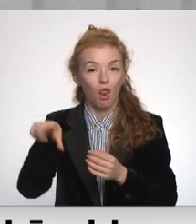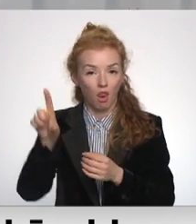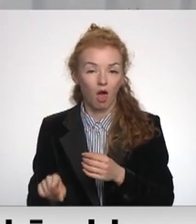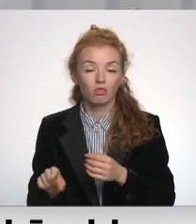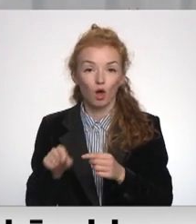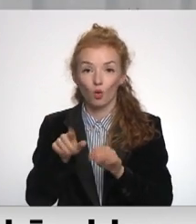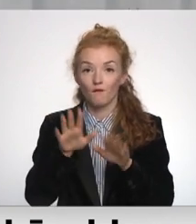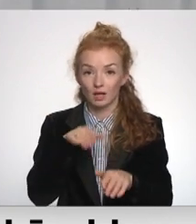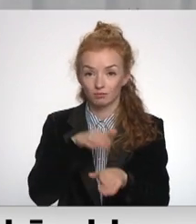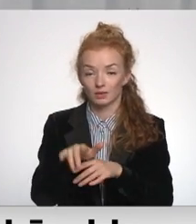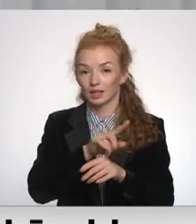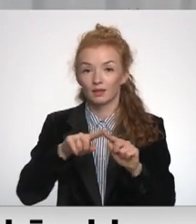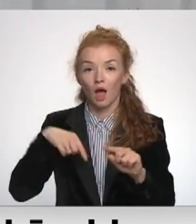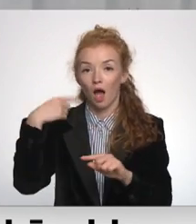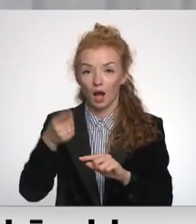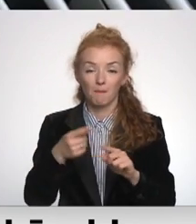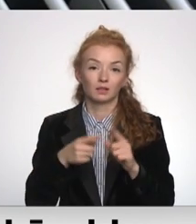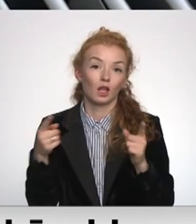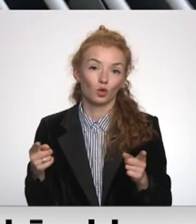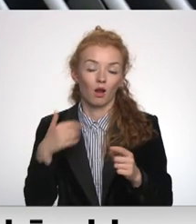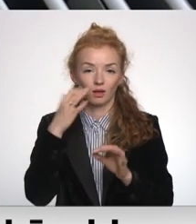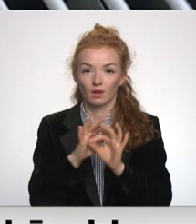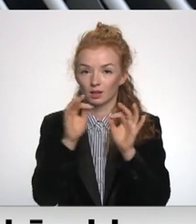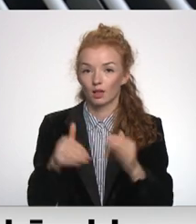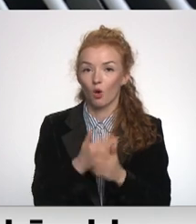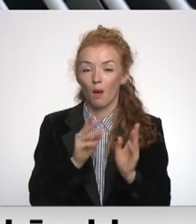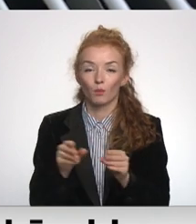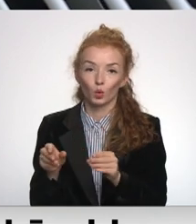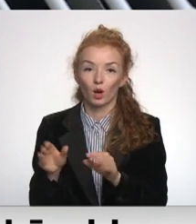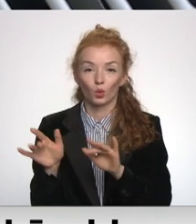paspēt realizēt līdz nākamajai apkuras sezonai. Uldis Birziņš, Ivars Žepickis, Latvijas televīzija.